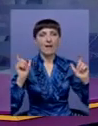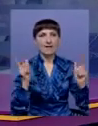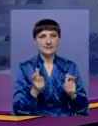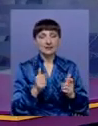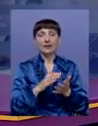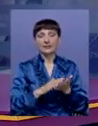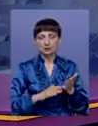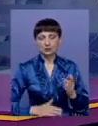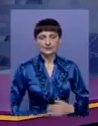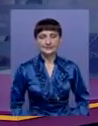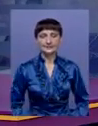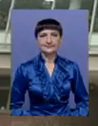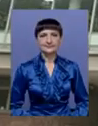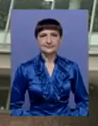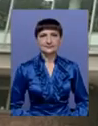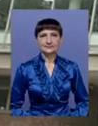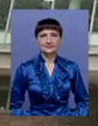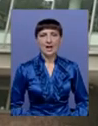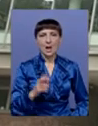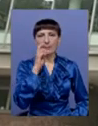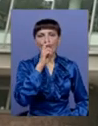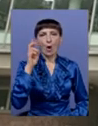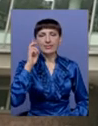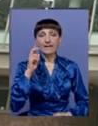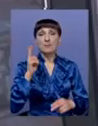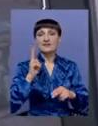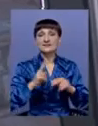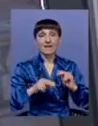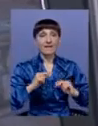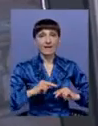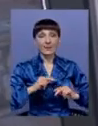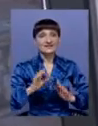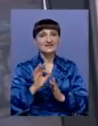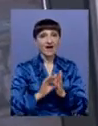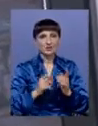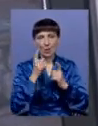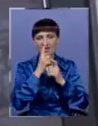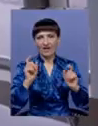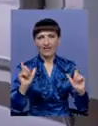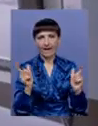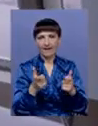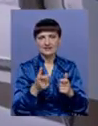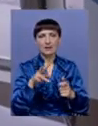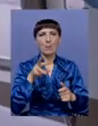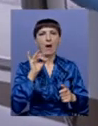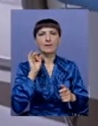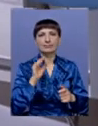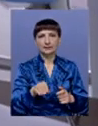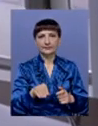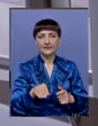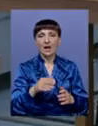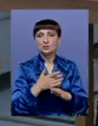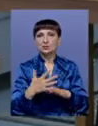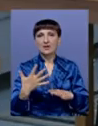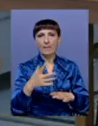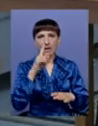мер Айдана Нураш. Библиотеки города перестали функционировать сразу после объявления режима ЧП в марте этого года. А